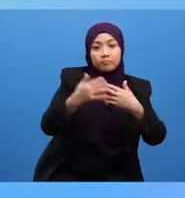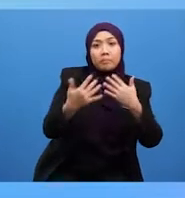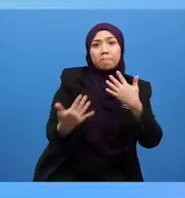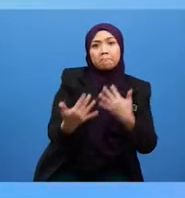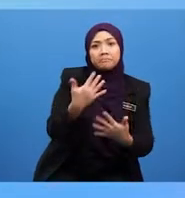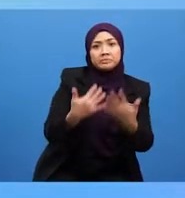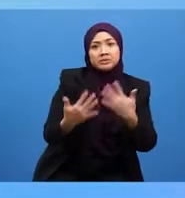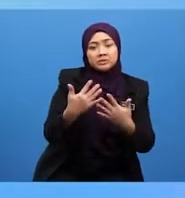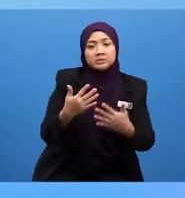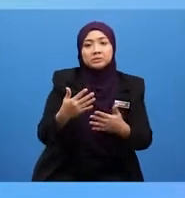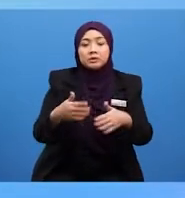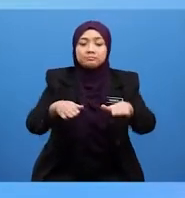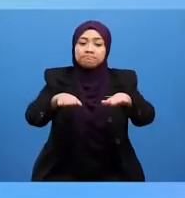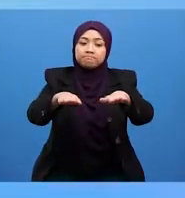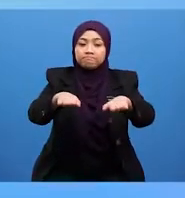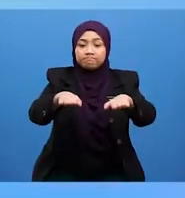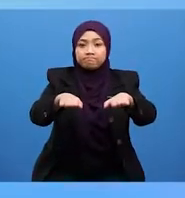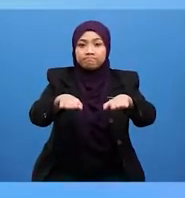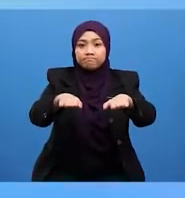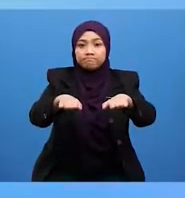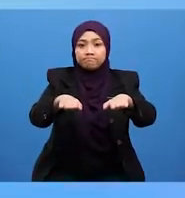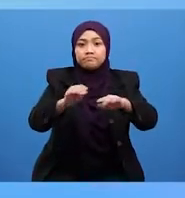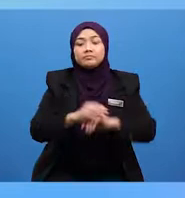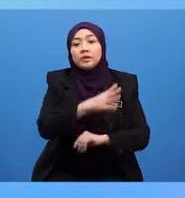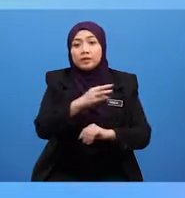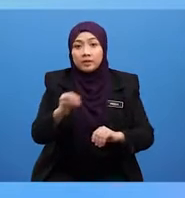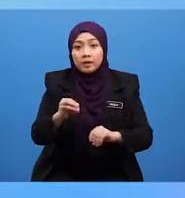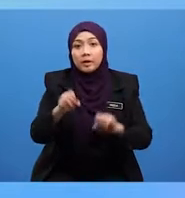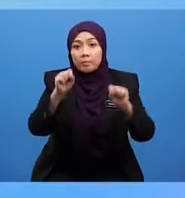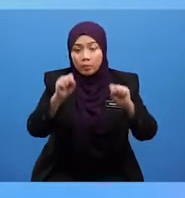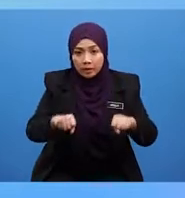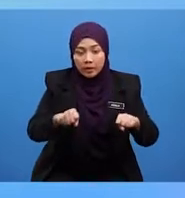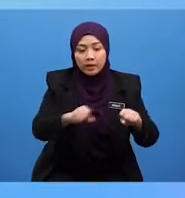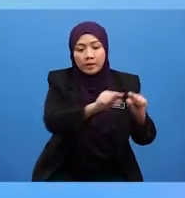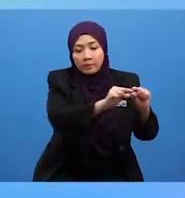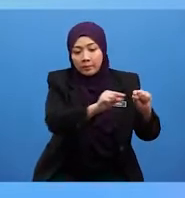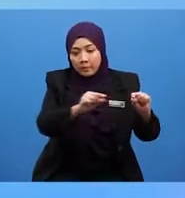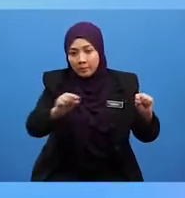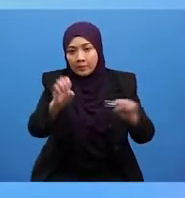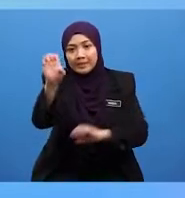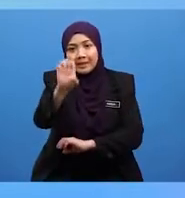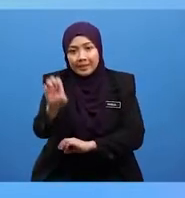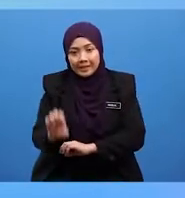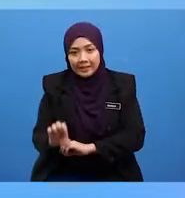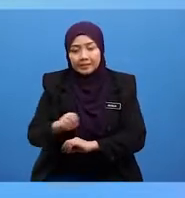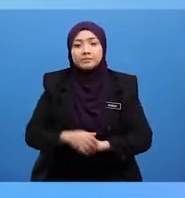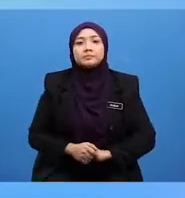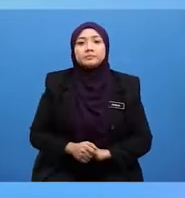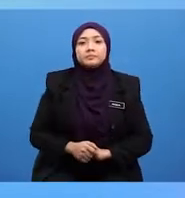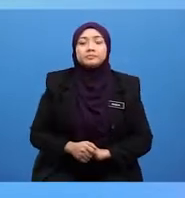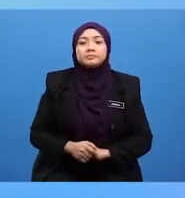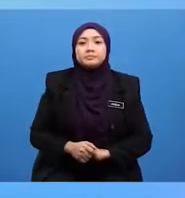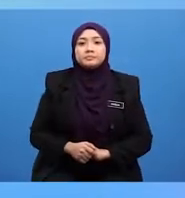stabil dan dapat mengkonduksikan arus elektrik.